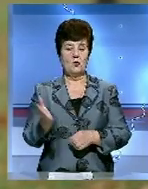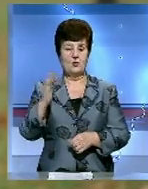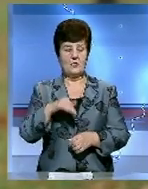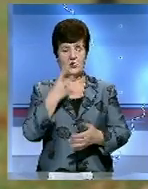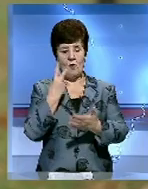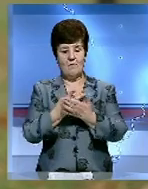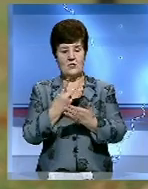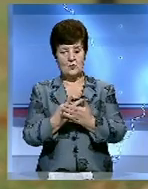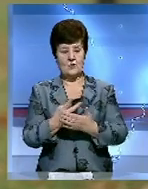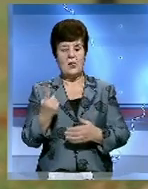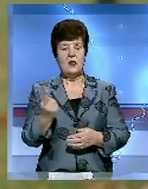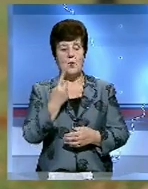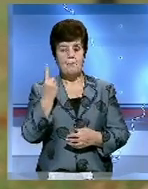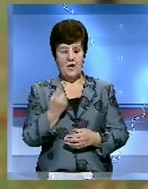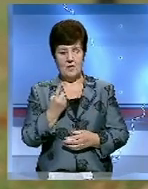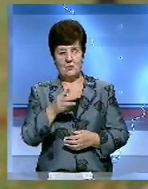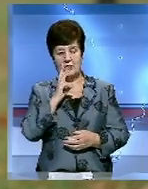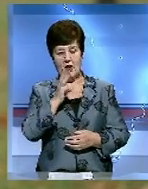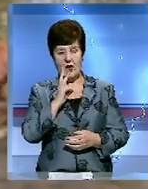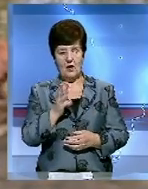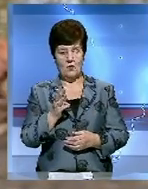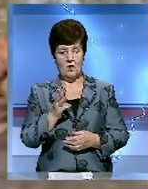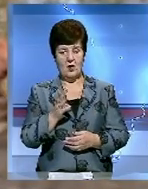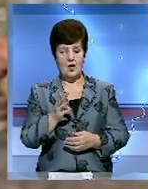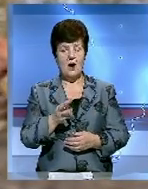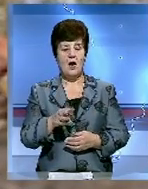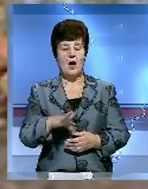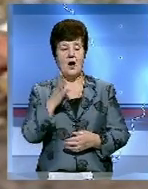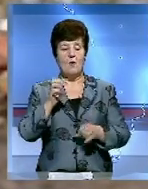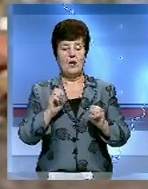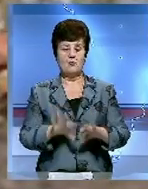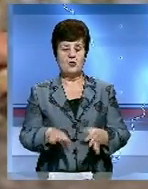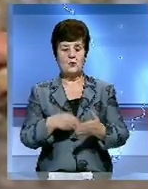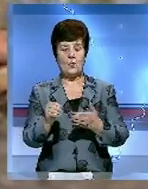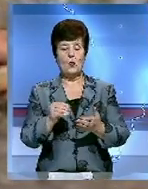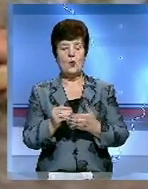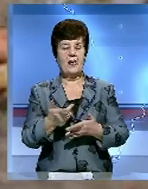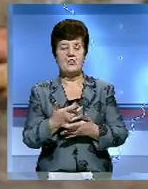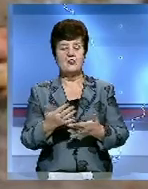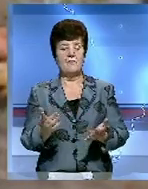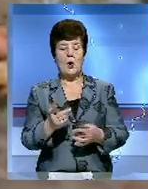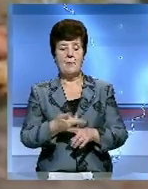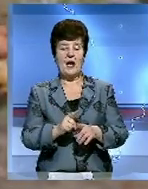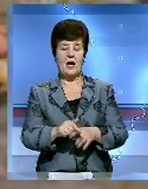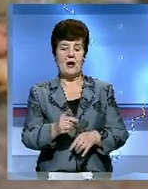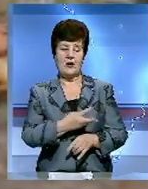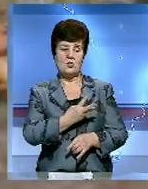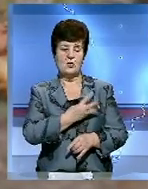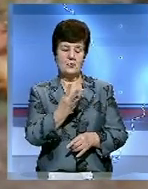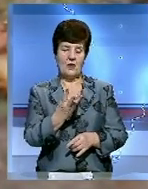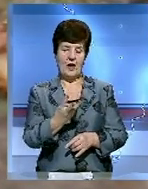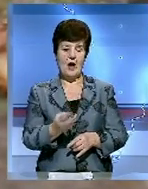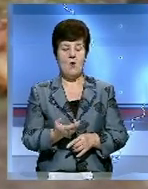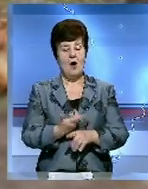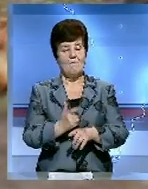că din primul salariu au reușit să procure ceva pe care doreau foarte